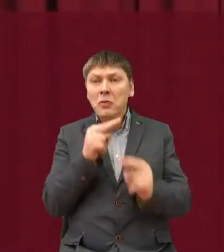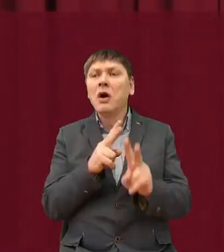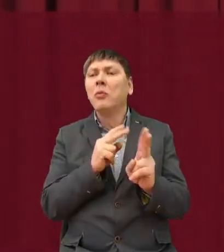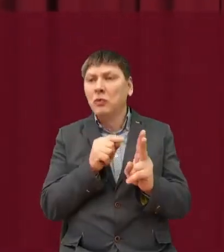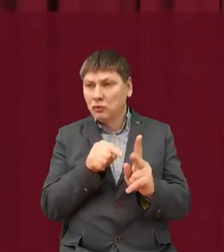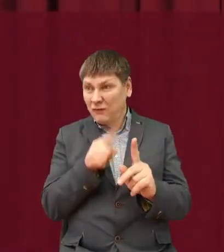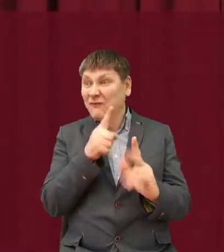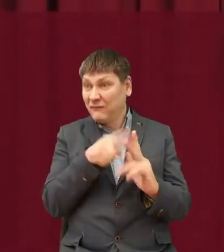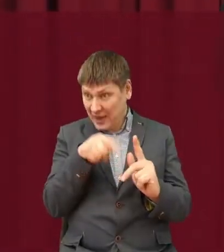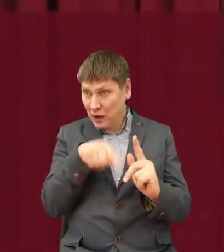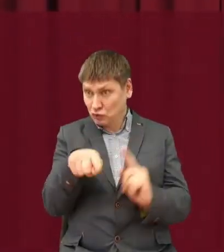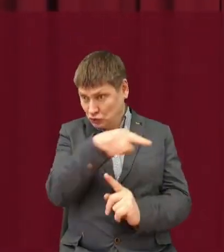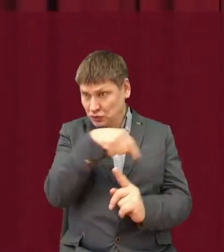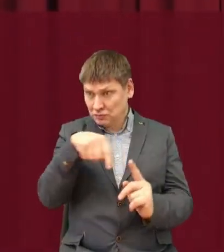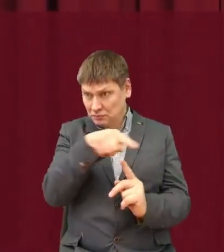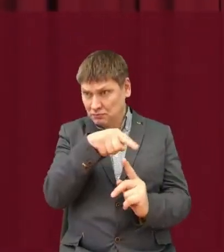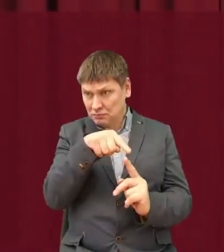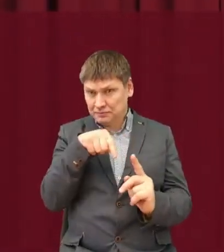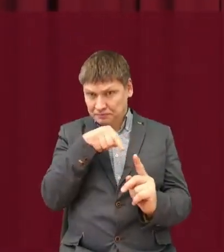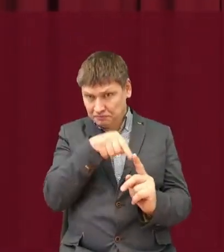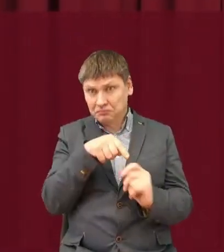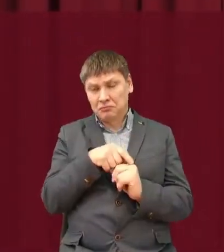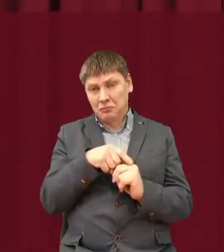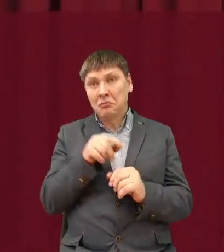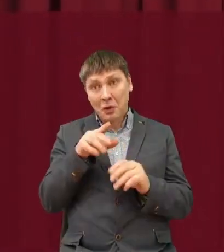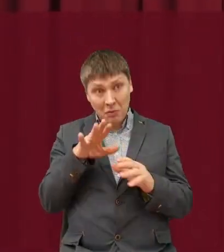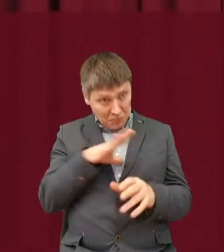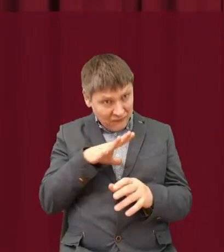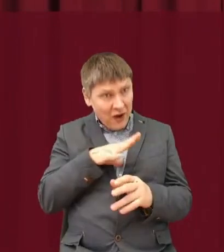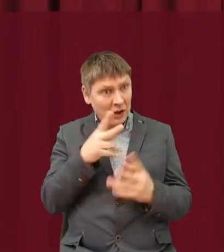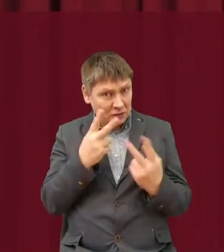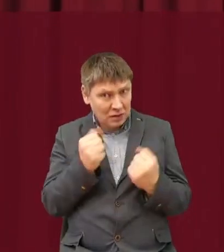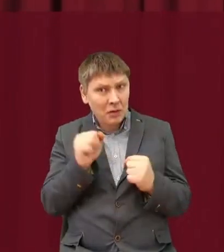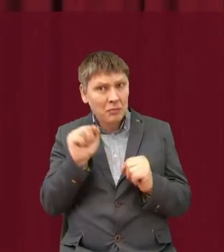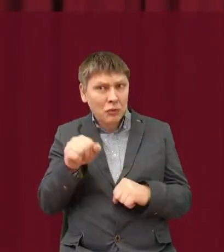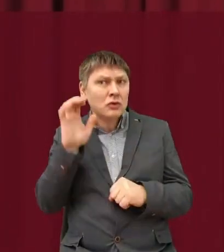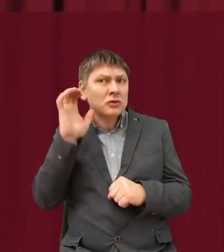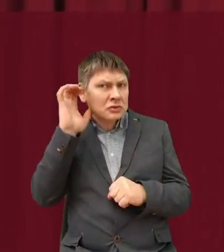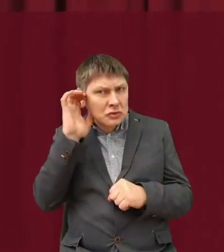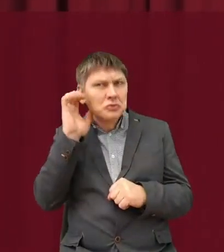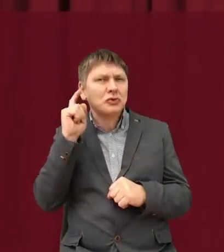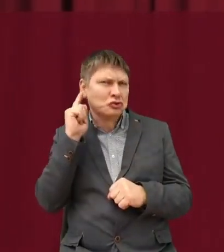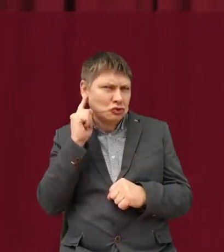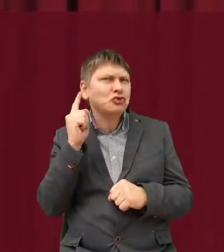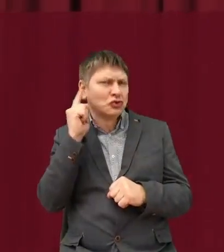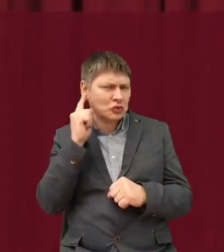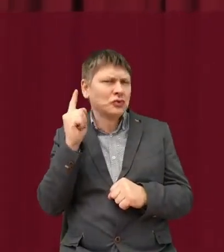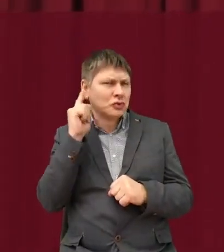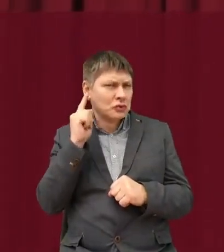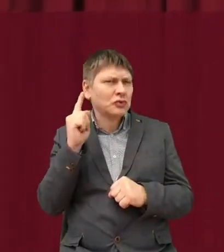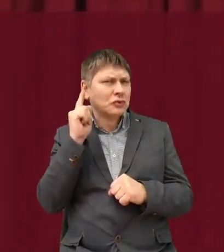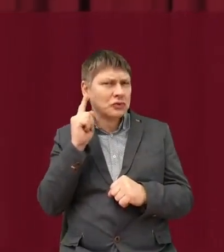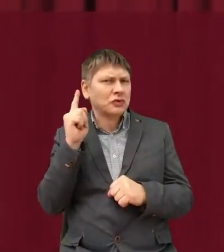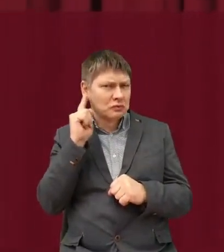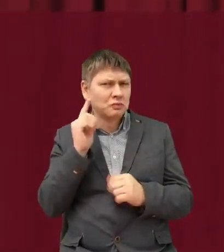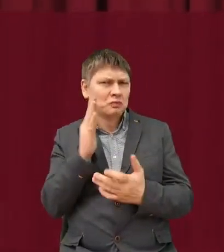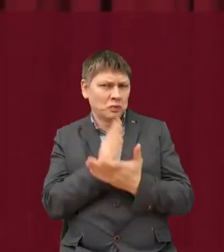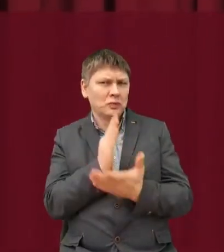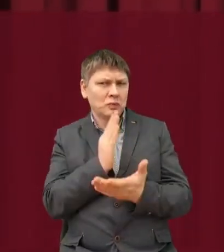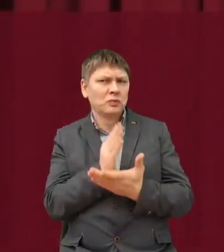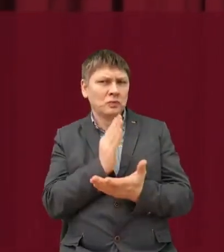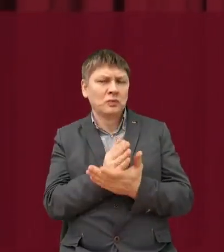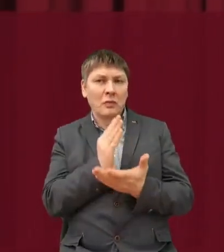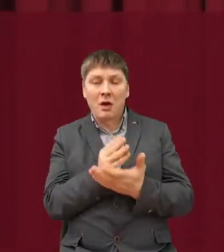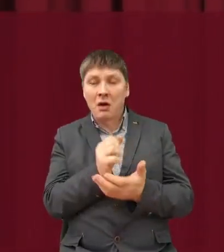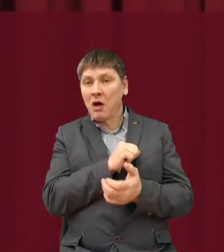христианам и Что удивительно Оказывается можно слыша слова Слушая слово не слышать и тем более